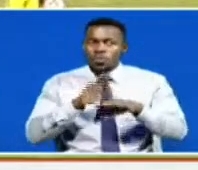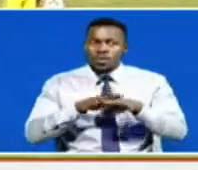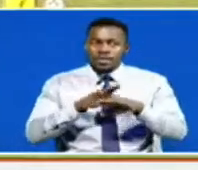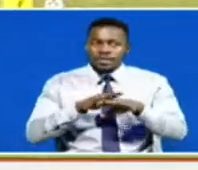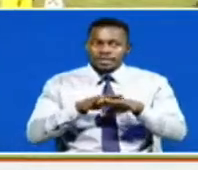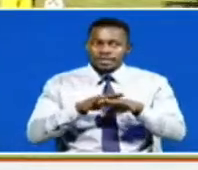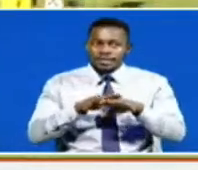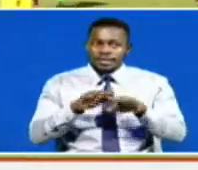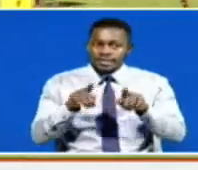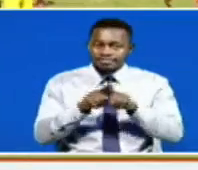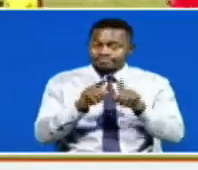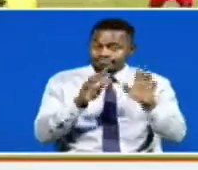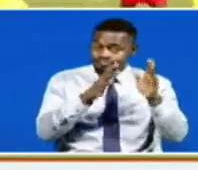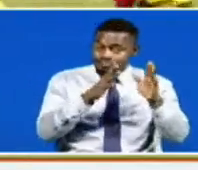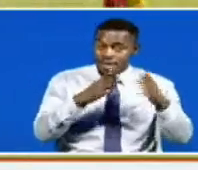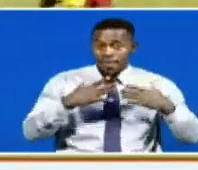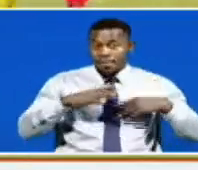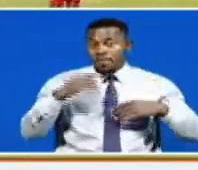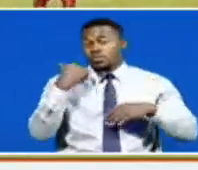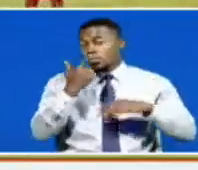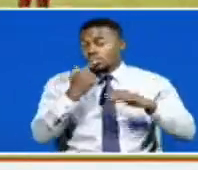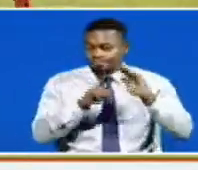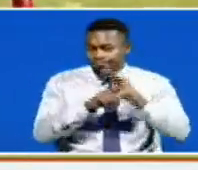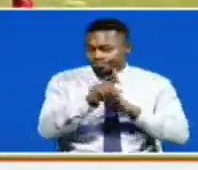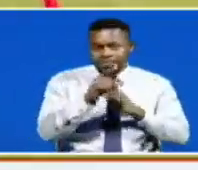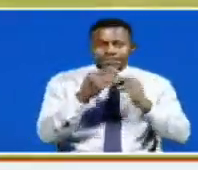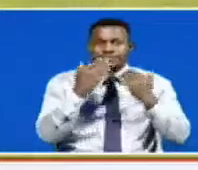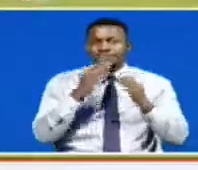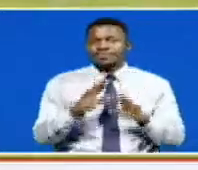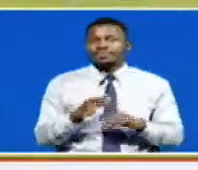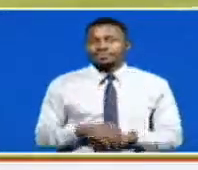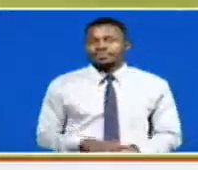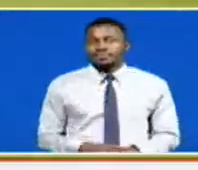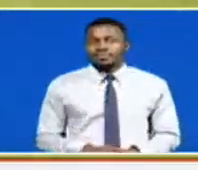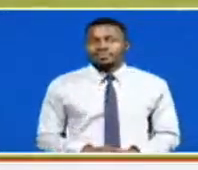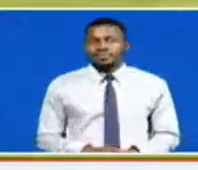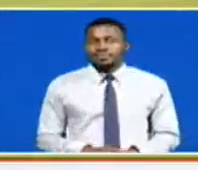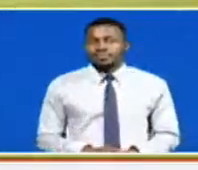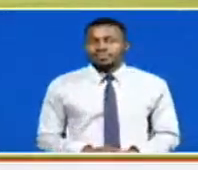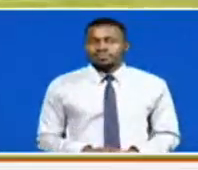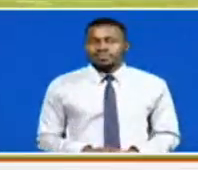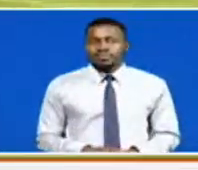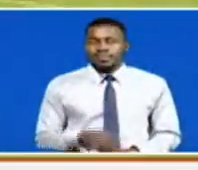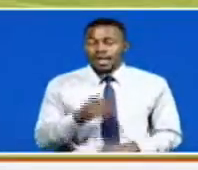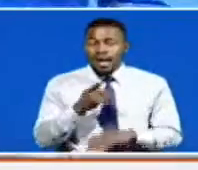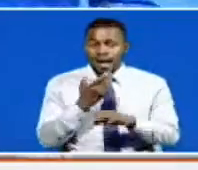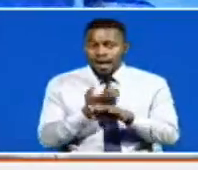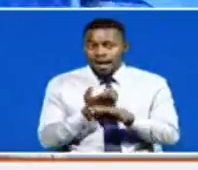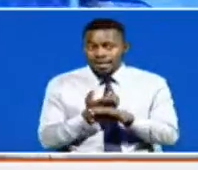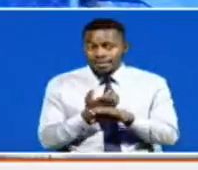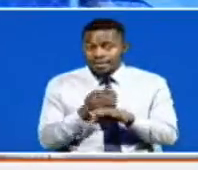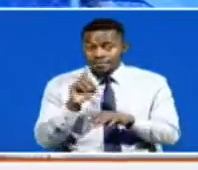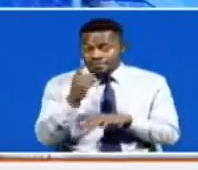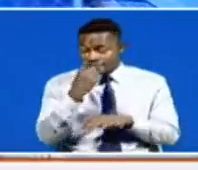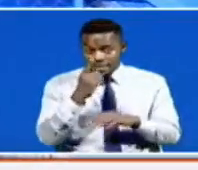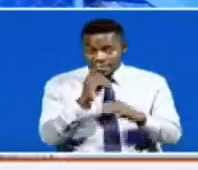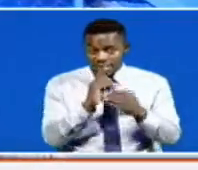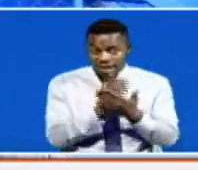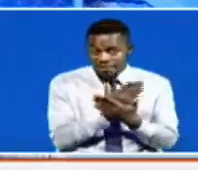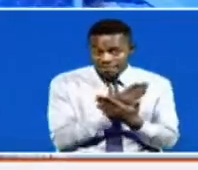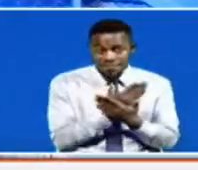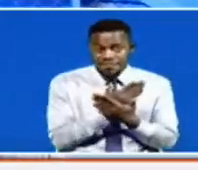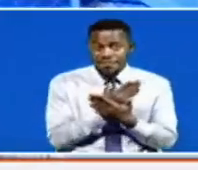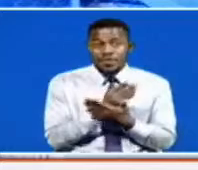So pia labda hongera kwa wale ambao walipata fursa za kufunga. Ni ligi ambayo ni ngumu, sijaanza vyema aswa huu kipindi cha kwanza ambacho